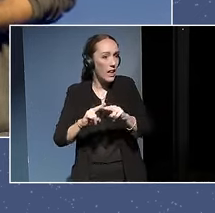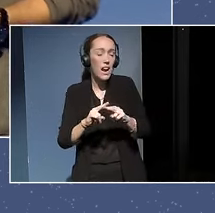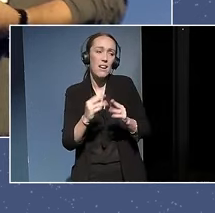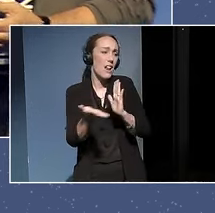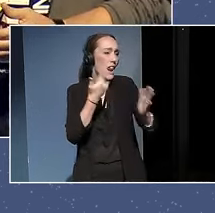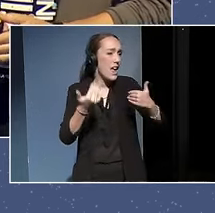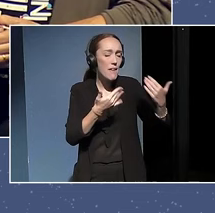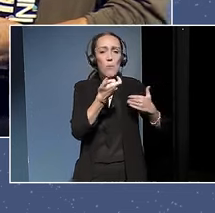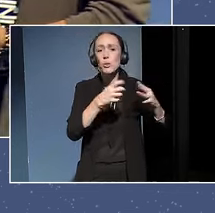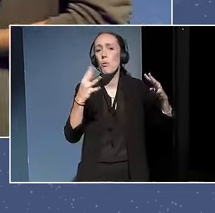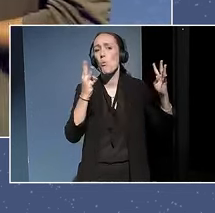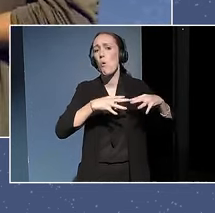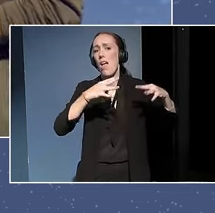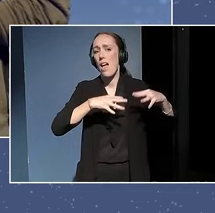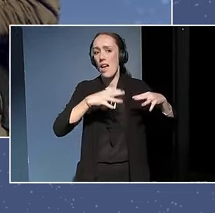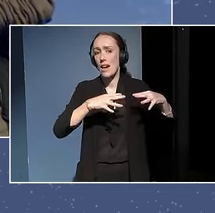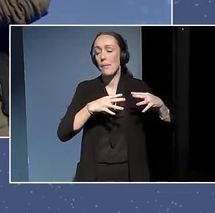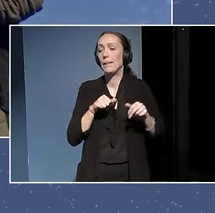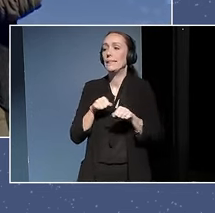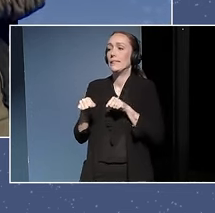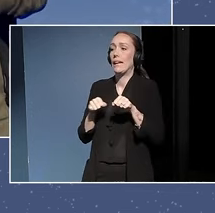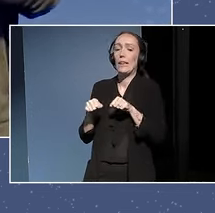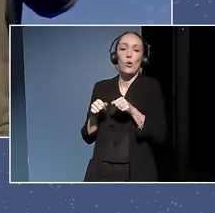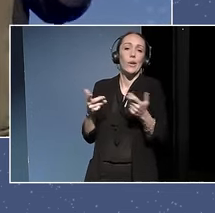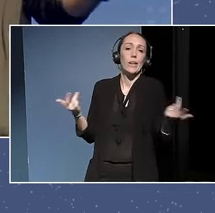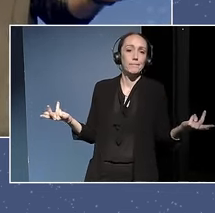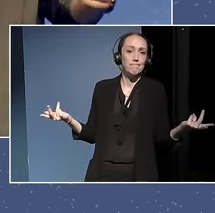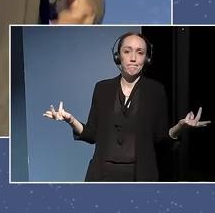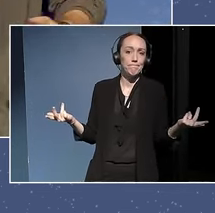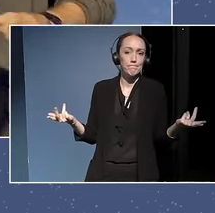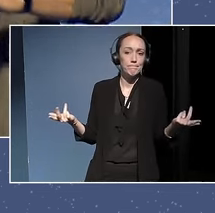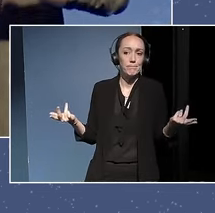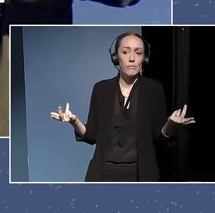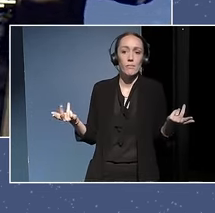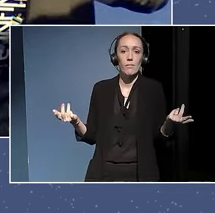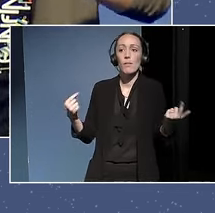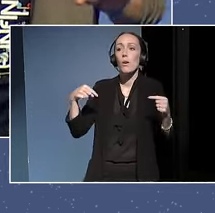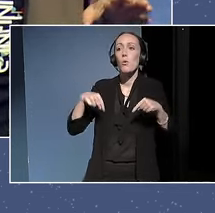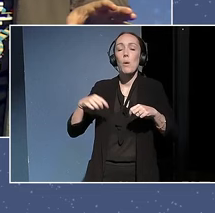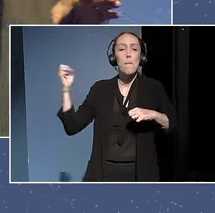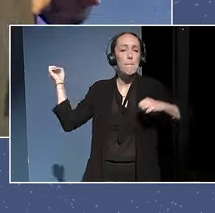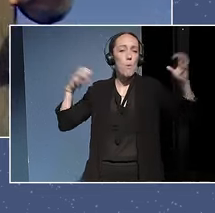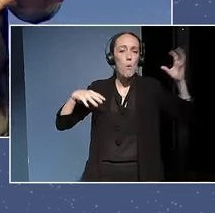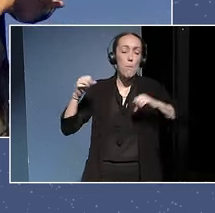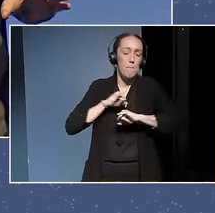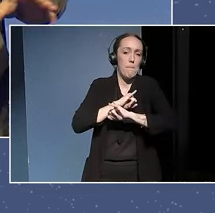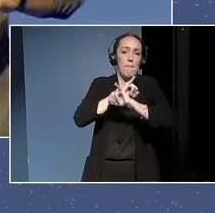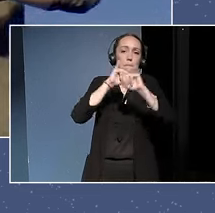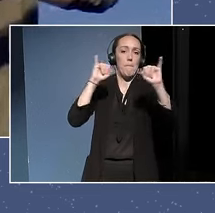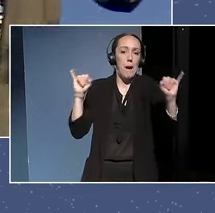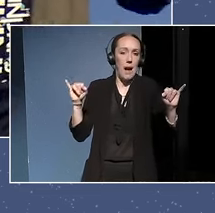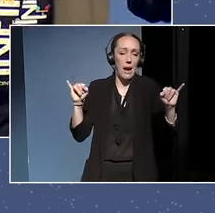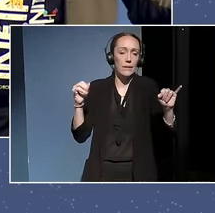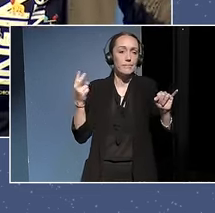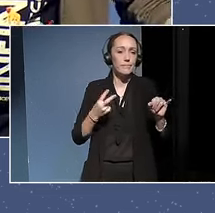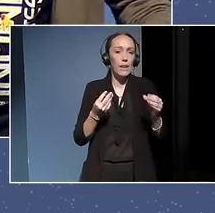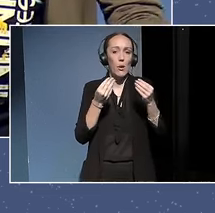guerra ma il l'allora direttore aveva detto qui non ci bombarder mai distrutto